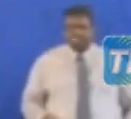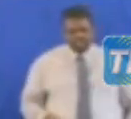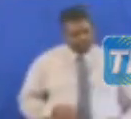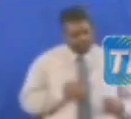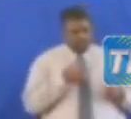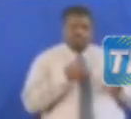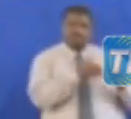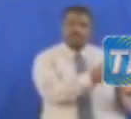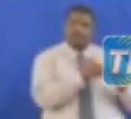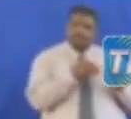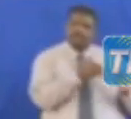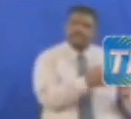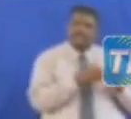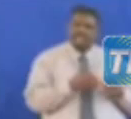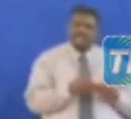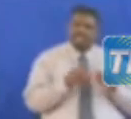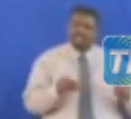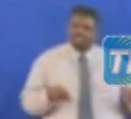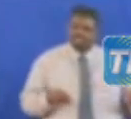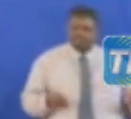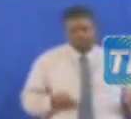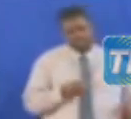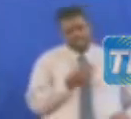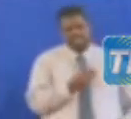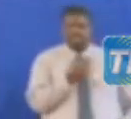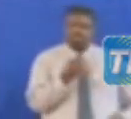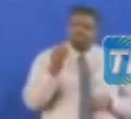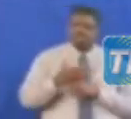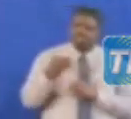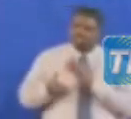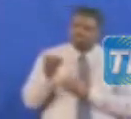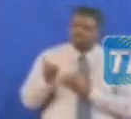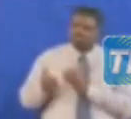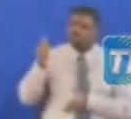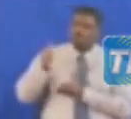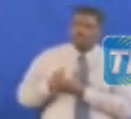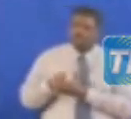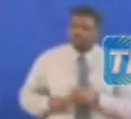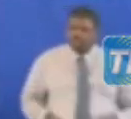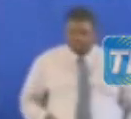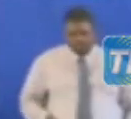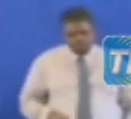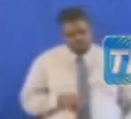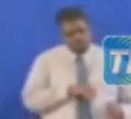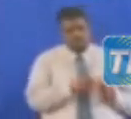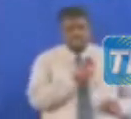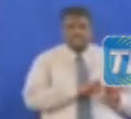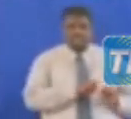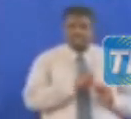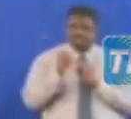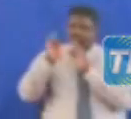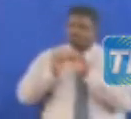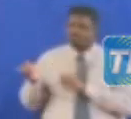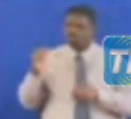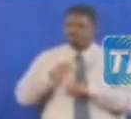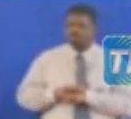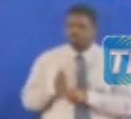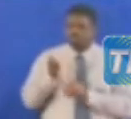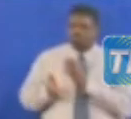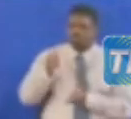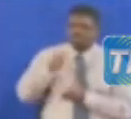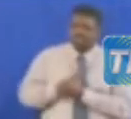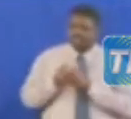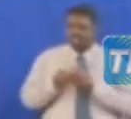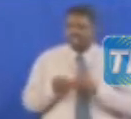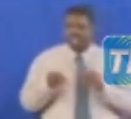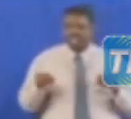ambapo barabara zenye urefu wa kilomita 33 zitajengwa kwa kiwango cha lami, na usanifu wa miundombinu ya barabara kwa kiwango cha lami